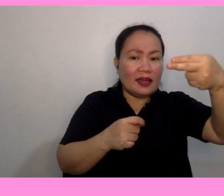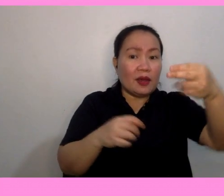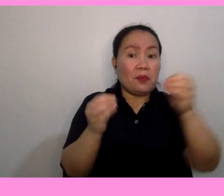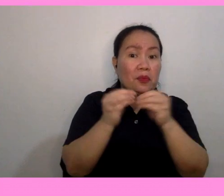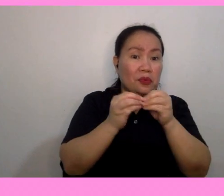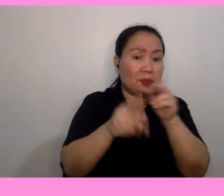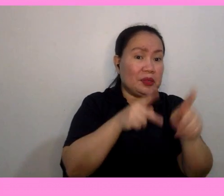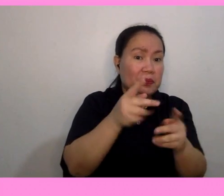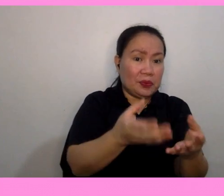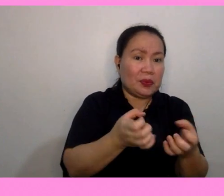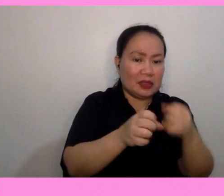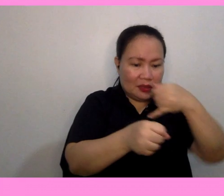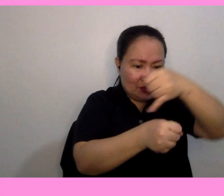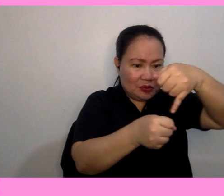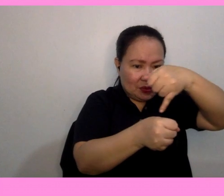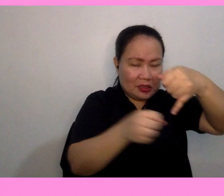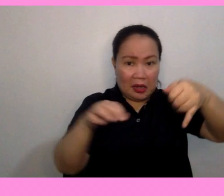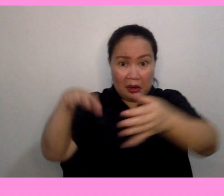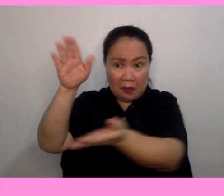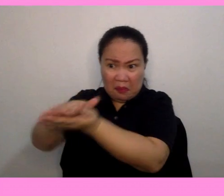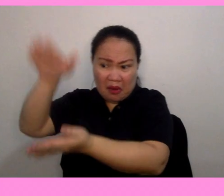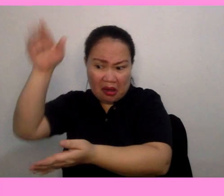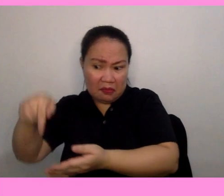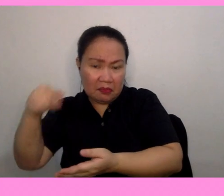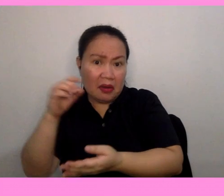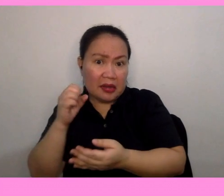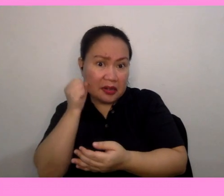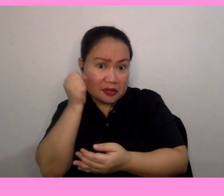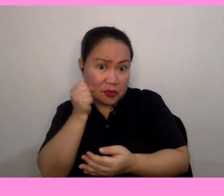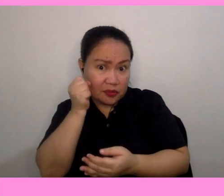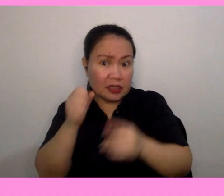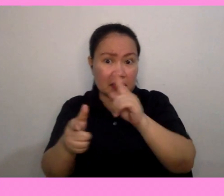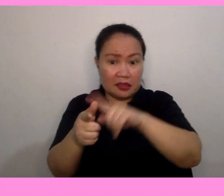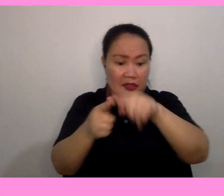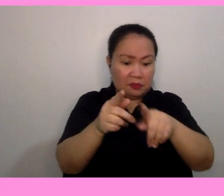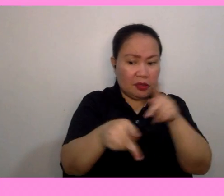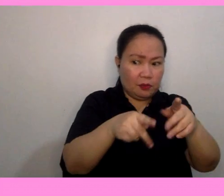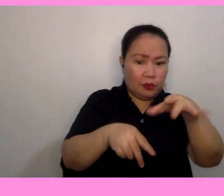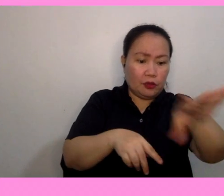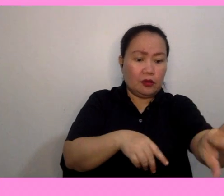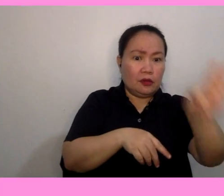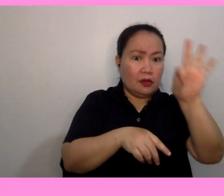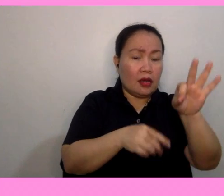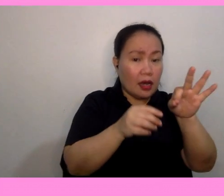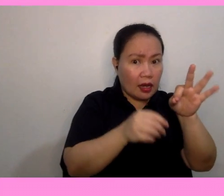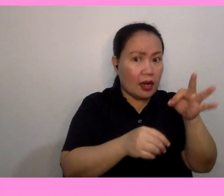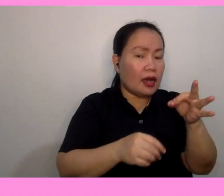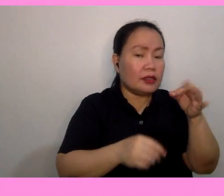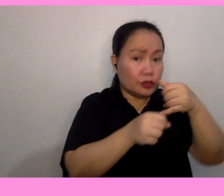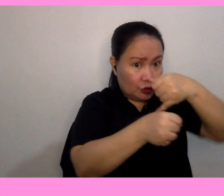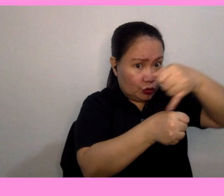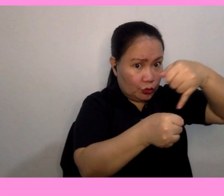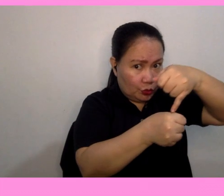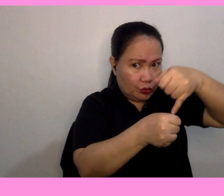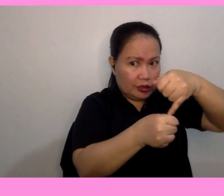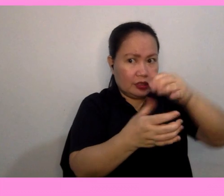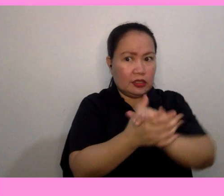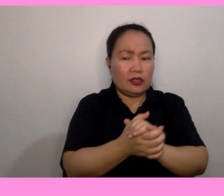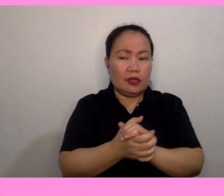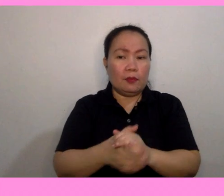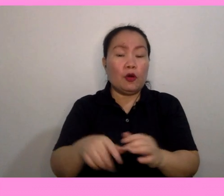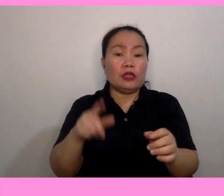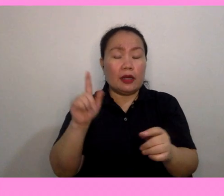demand para sa juice. Kung ang pagtaas ng presyo ng isang produkto ay magdudulot ng pagtaas ng demand ng isang